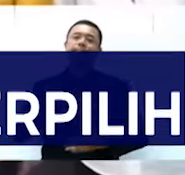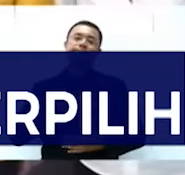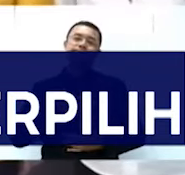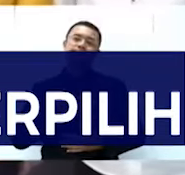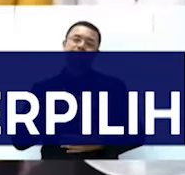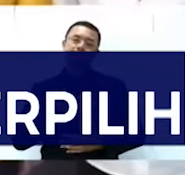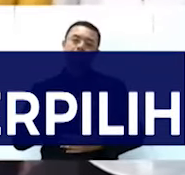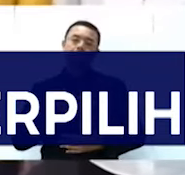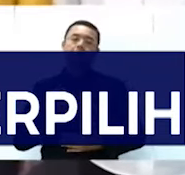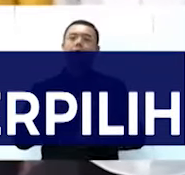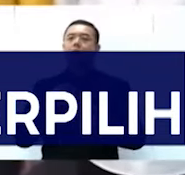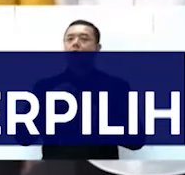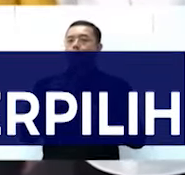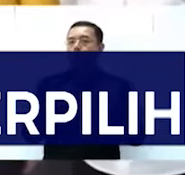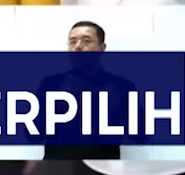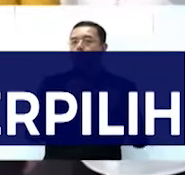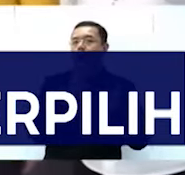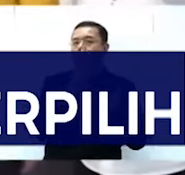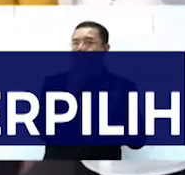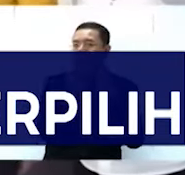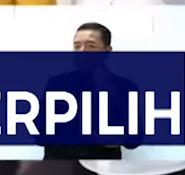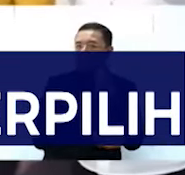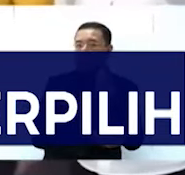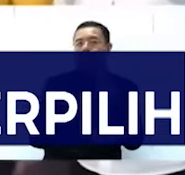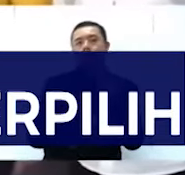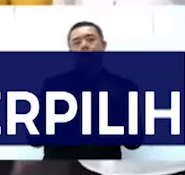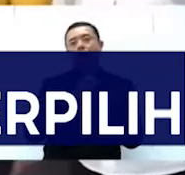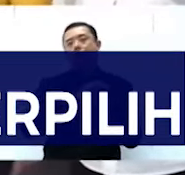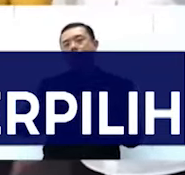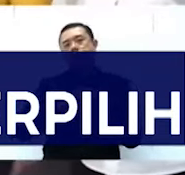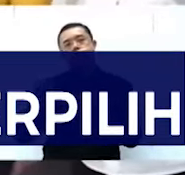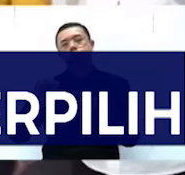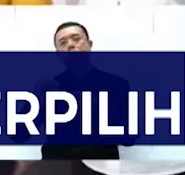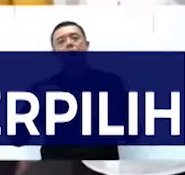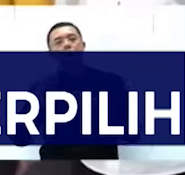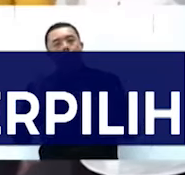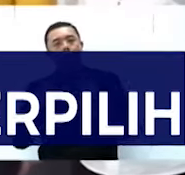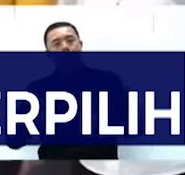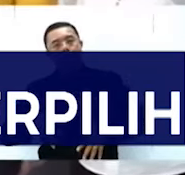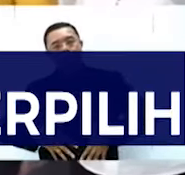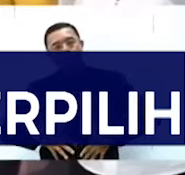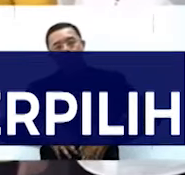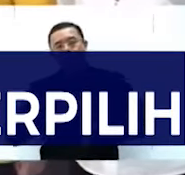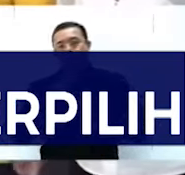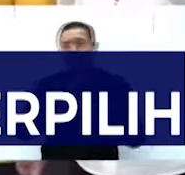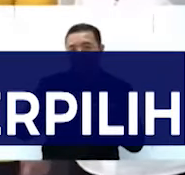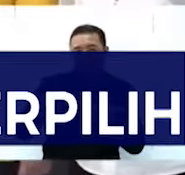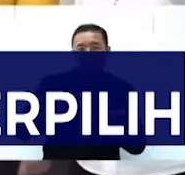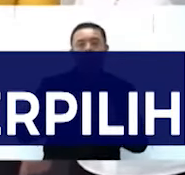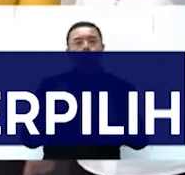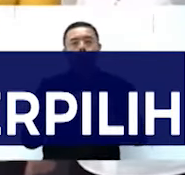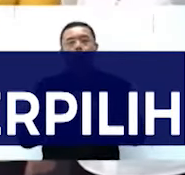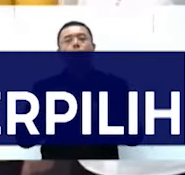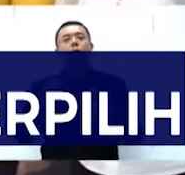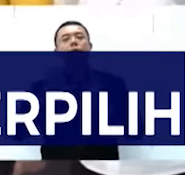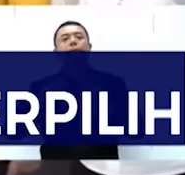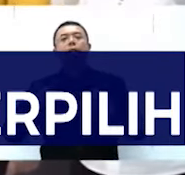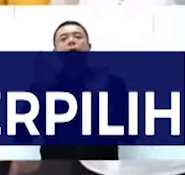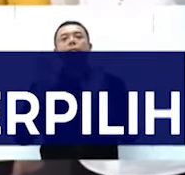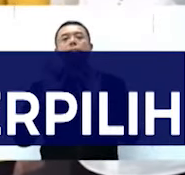rakyat menghilangkan kemiskinan menghilangkan kelaparan menciptakan lapan kerja